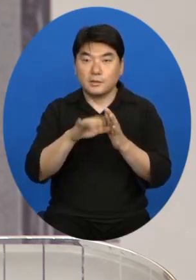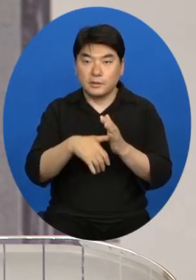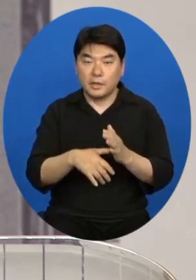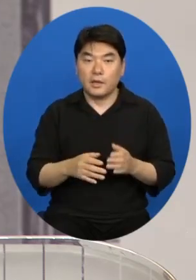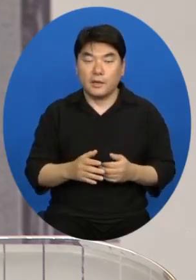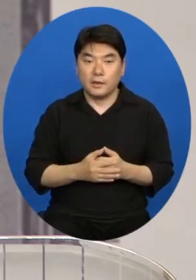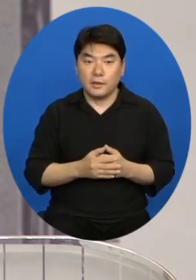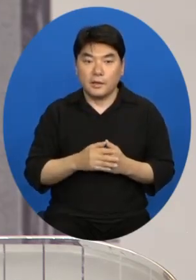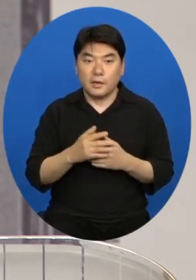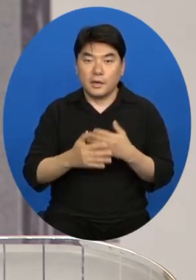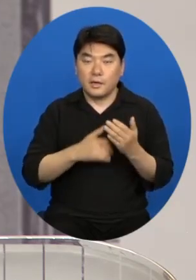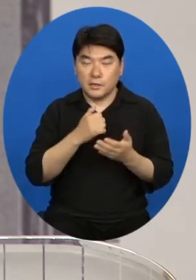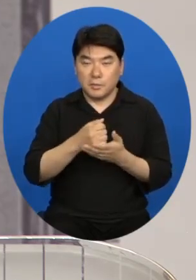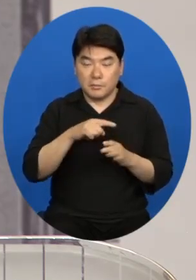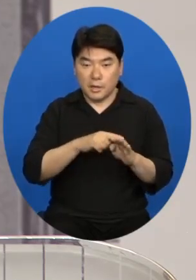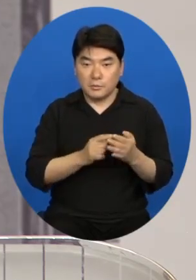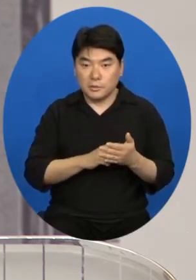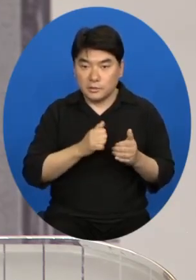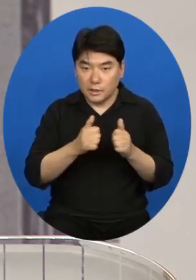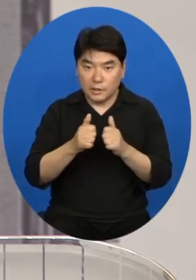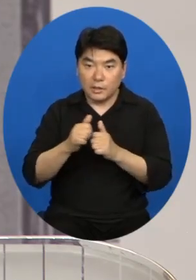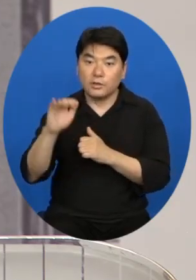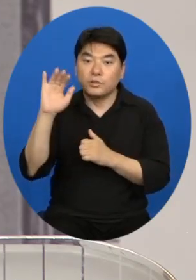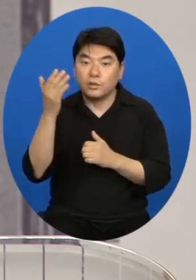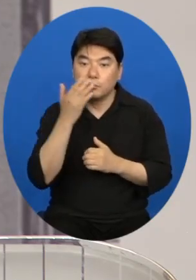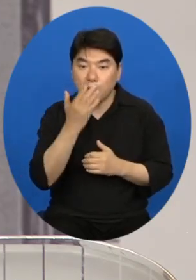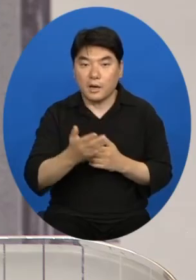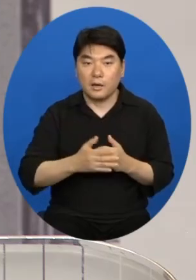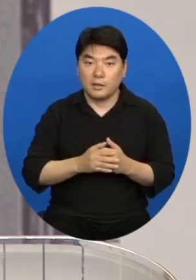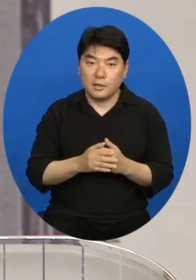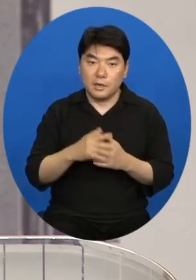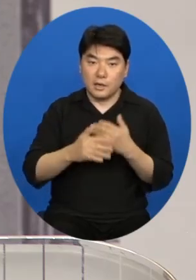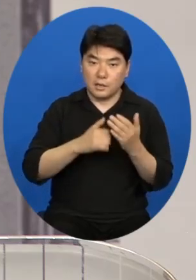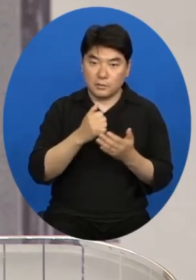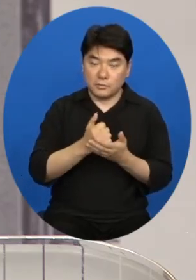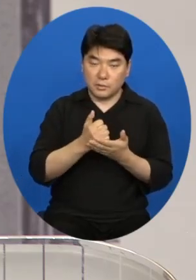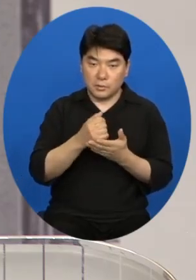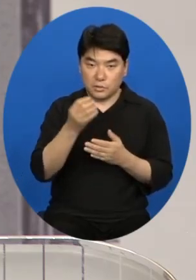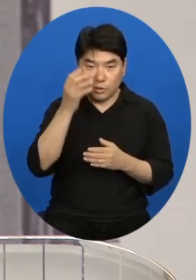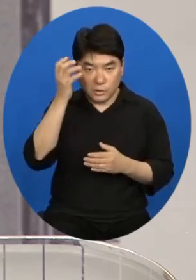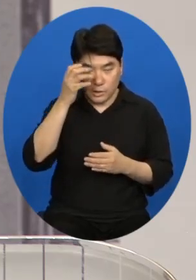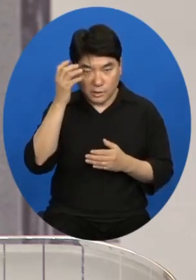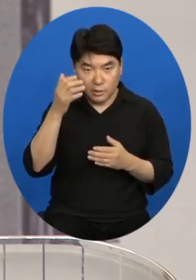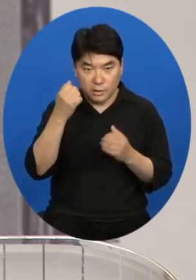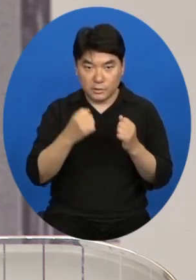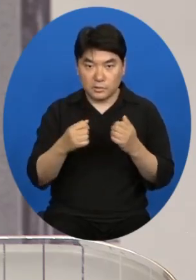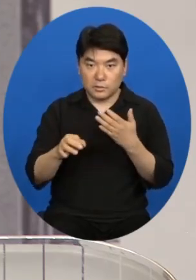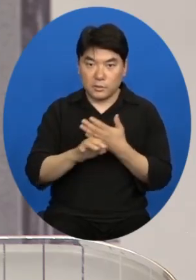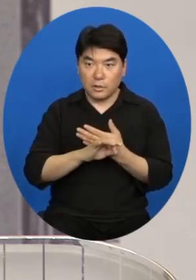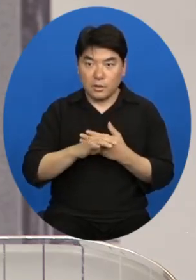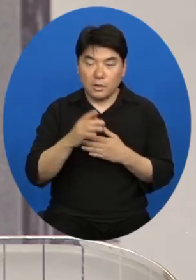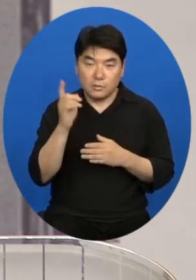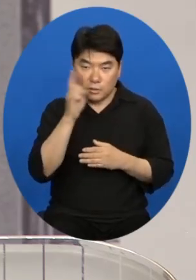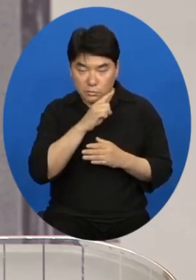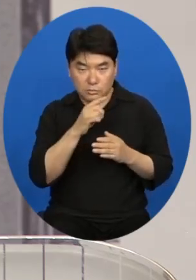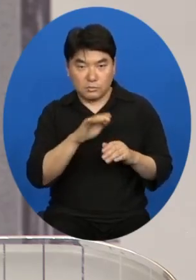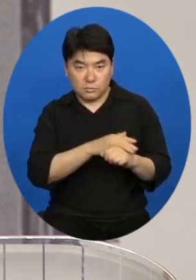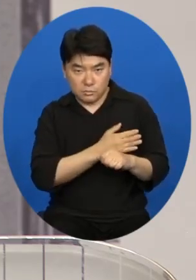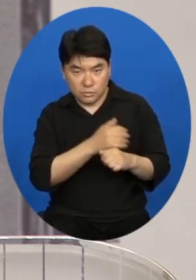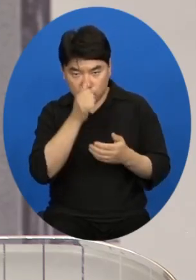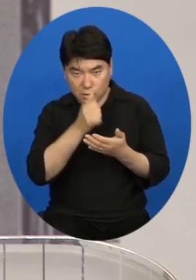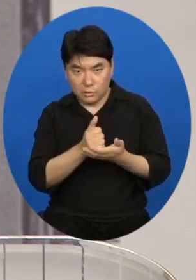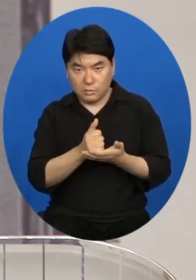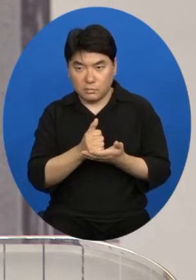여러분, 성령이 우리 안에 계시면, 하나님의 영이 계시면 어떤 일이 벌어지니까? 우리가 죄를 지으려고 하면 마음에